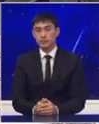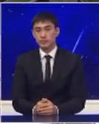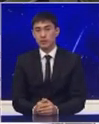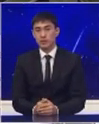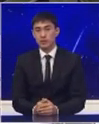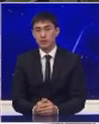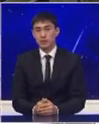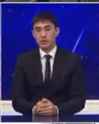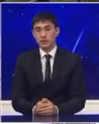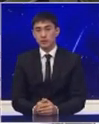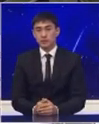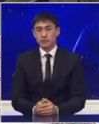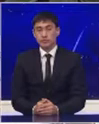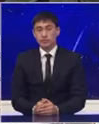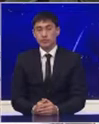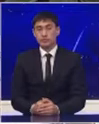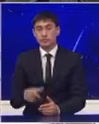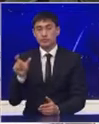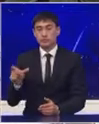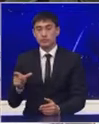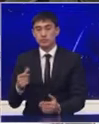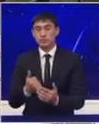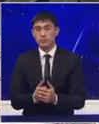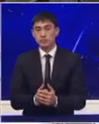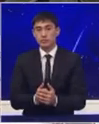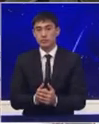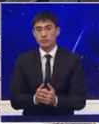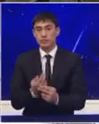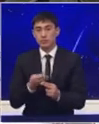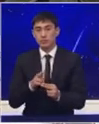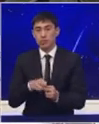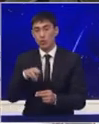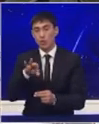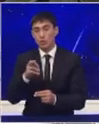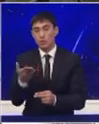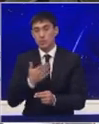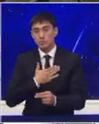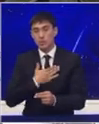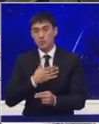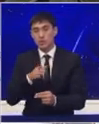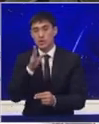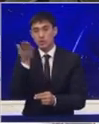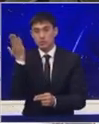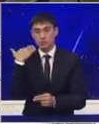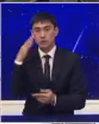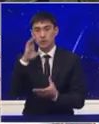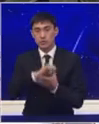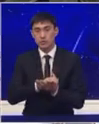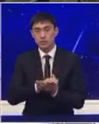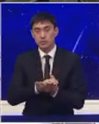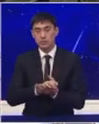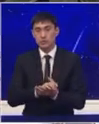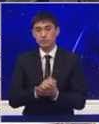салауатты, ұлағатты адам. Енді Тоқаңды мен жасымнан білем.